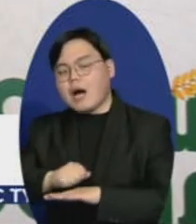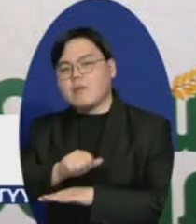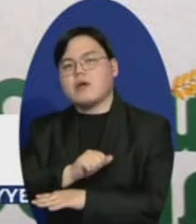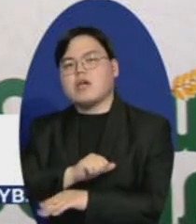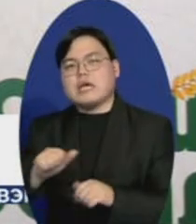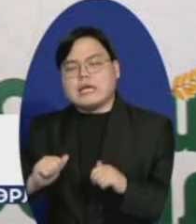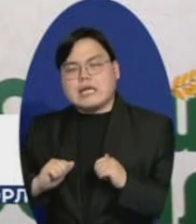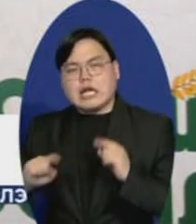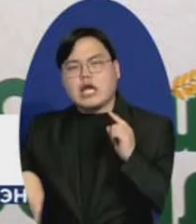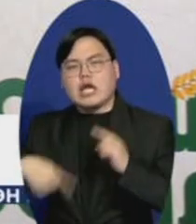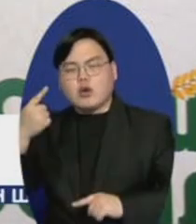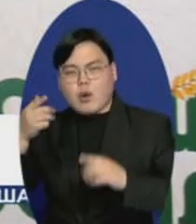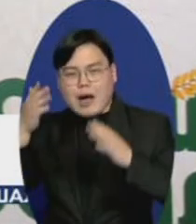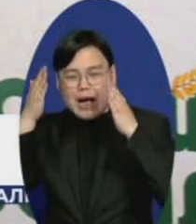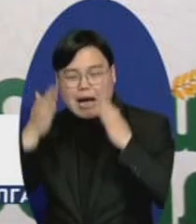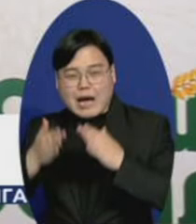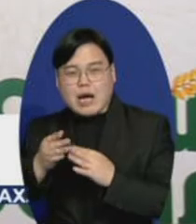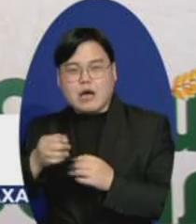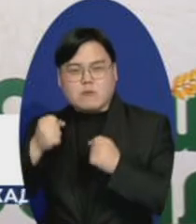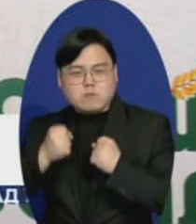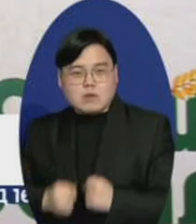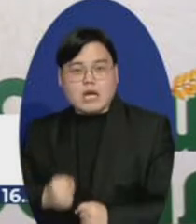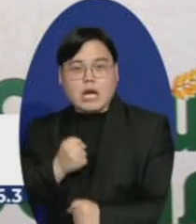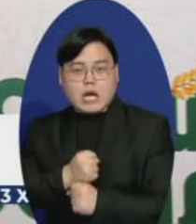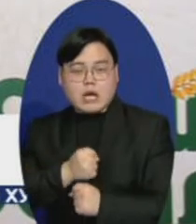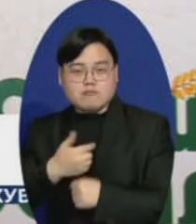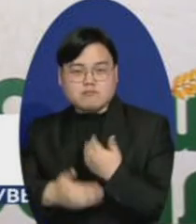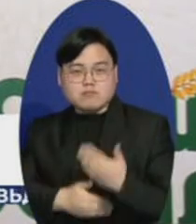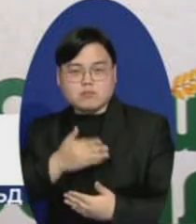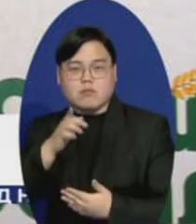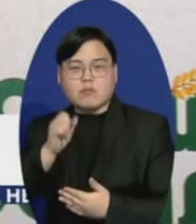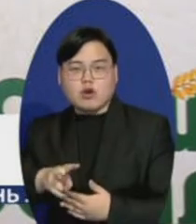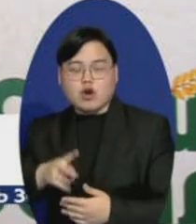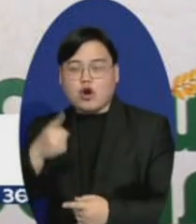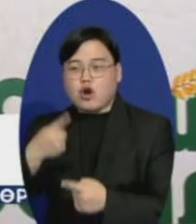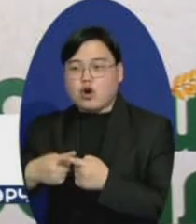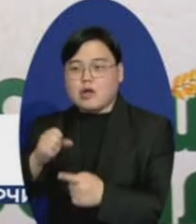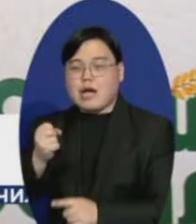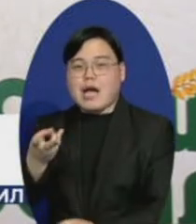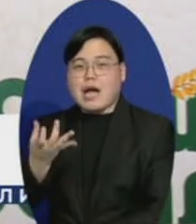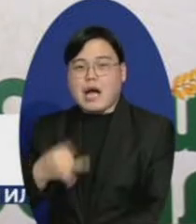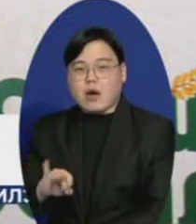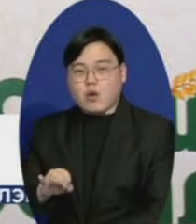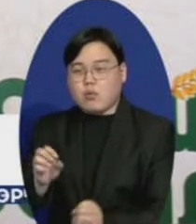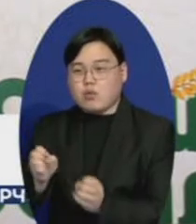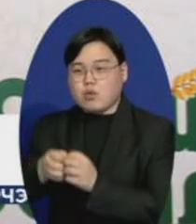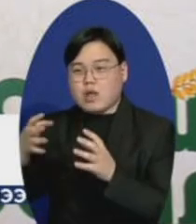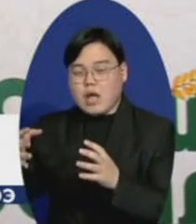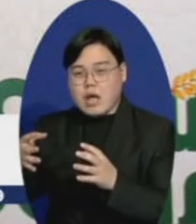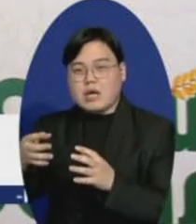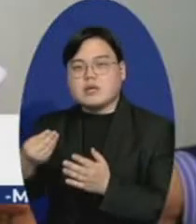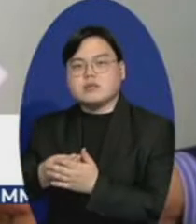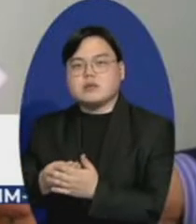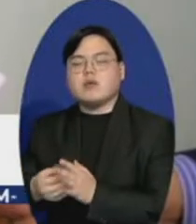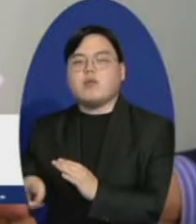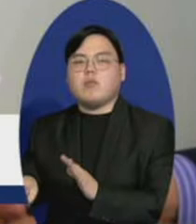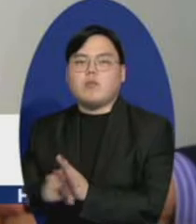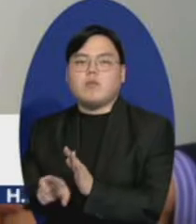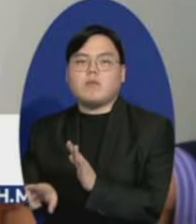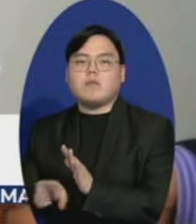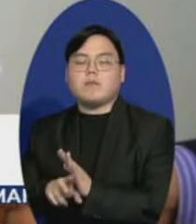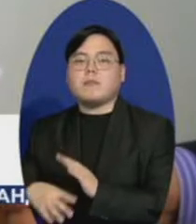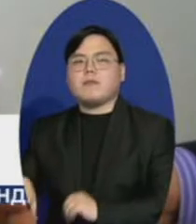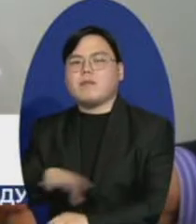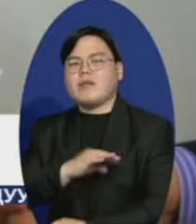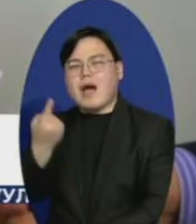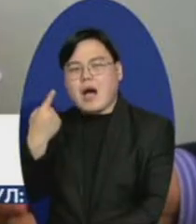анхаарч илүү хөдөлмөрлөж ажиллах юм бол хөдөө аж ахуйгаас гарч байгаа бүтээгдэхүүний үнэгүүдэл арилгах ийм боломж бол бүрдэн гэсэн үг. Бид